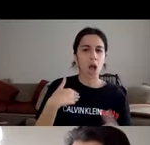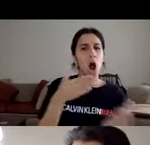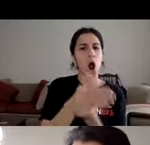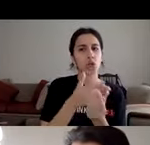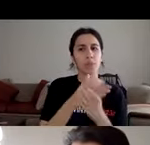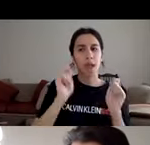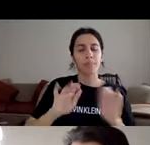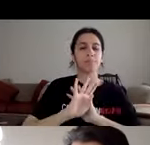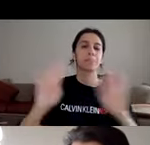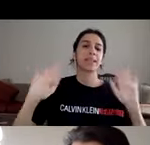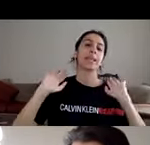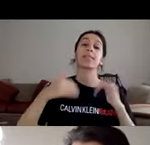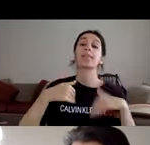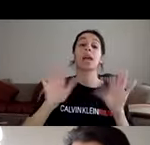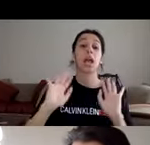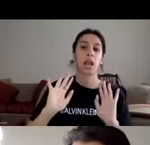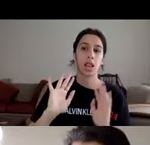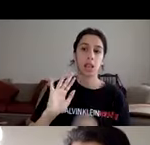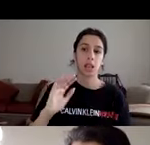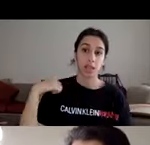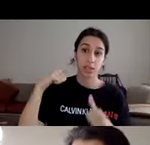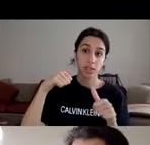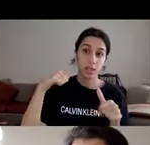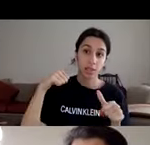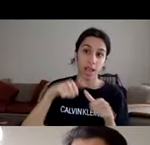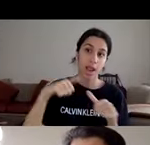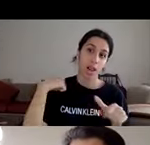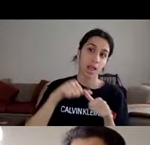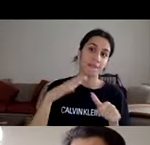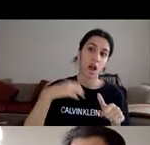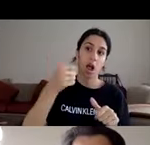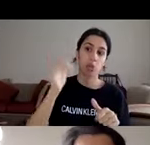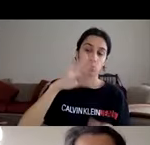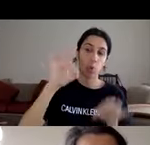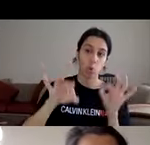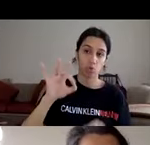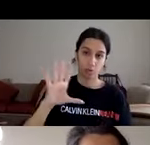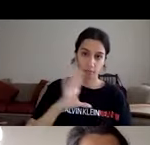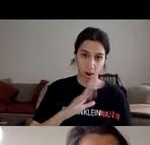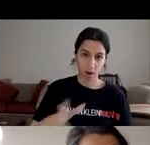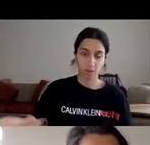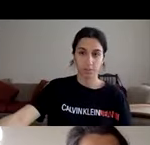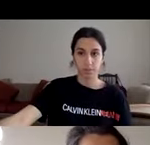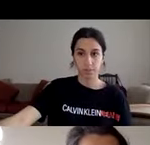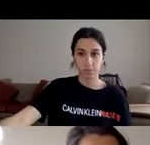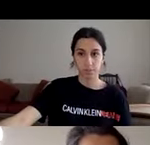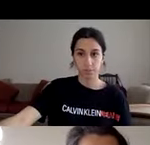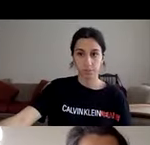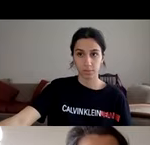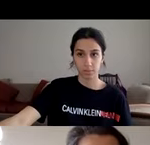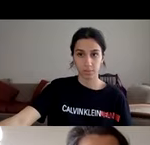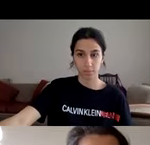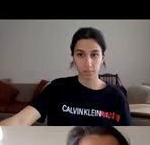deyip sırtımı yaslayıp bir daha dönüp bakmadığınızda emin olun bir süre sonra yeni içerik yüklendikçe erişilebilirlik sorunları da